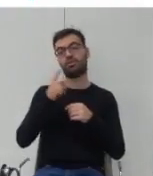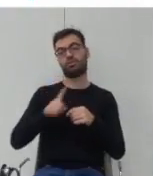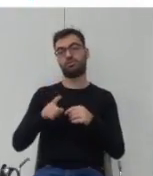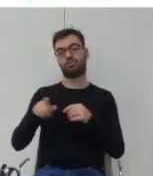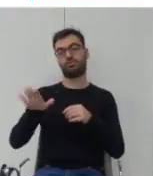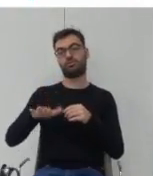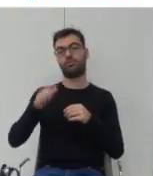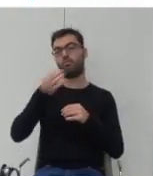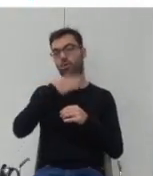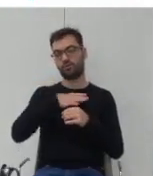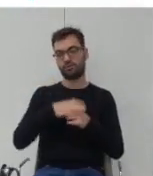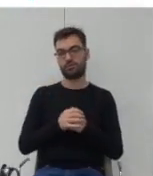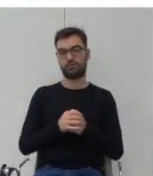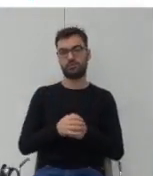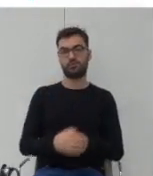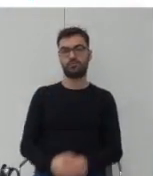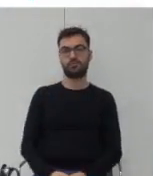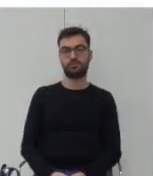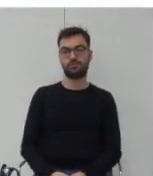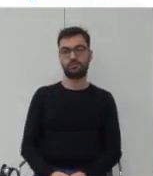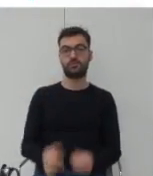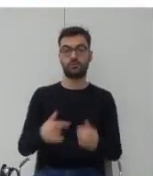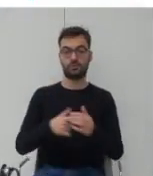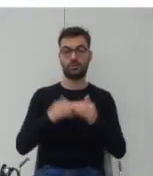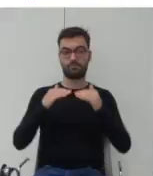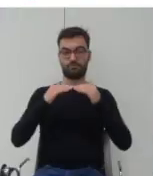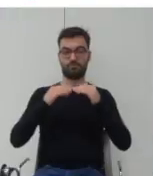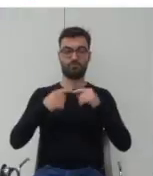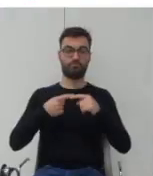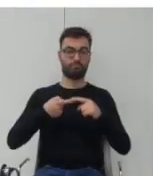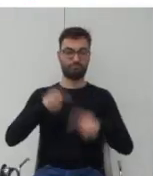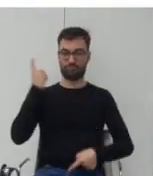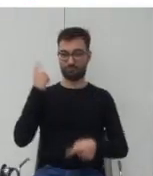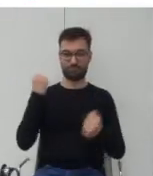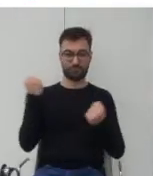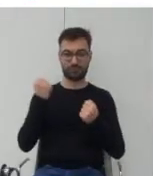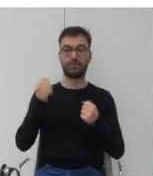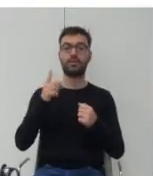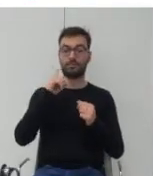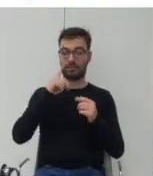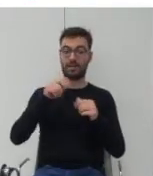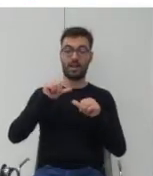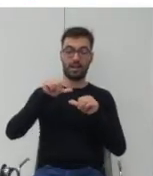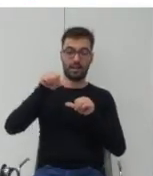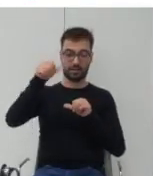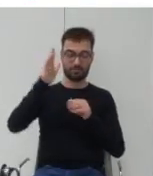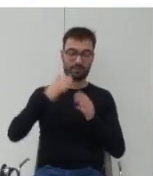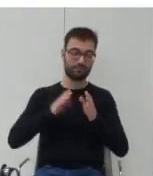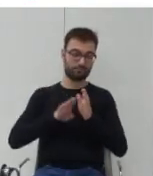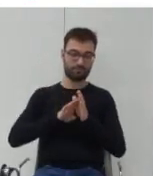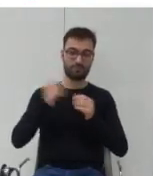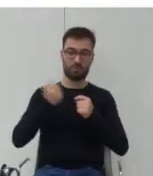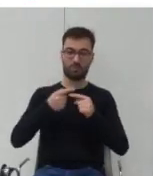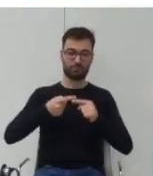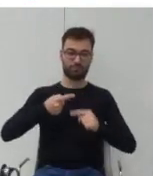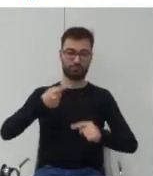roku życia. I ta różnica będzie w kolejnych latach bardzo się zwiększała.